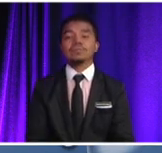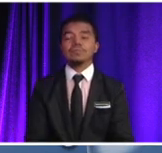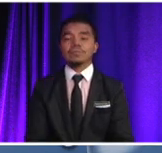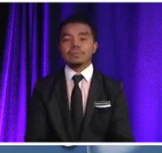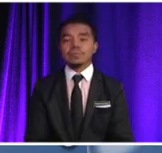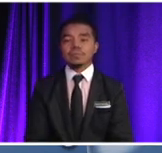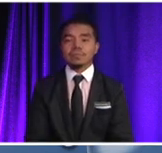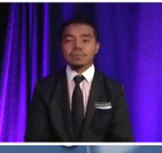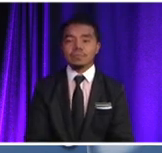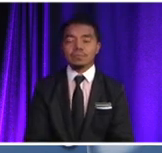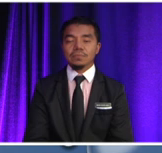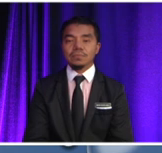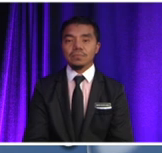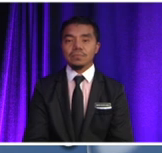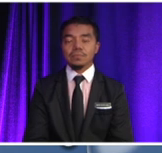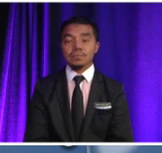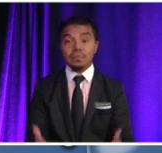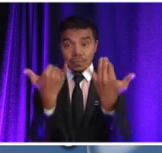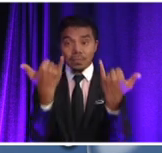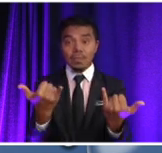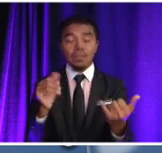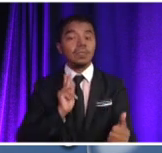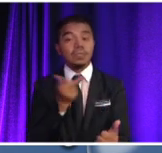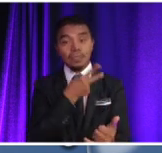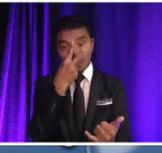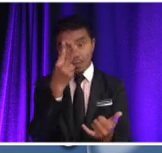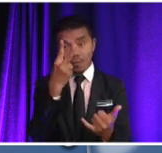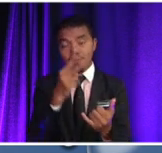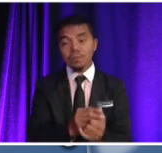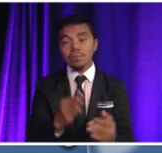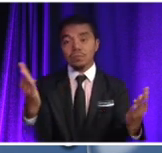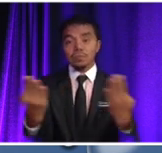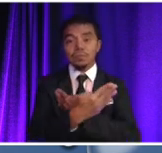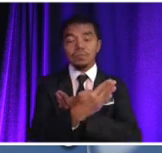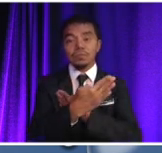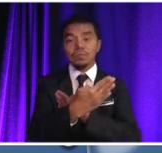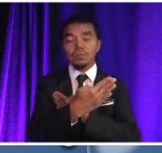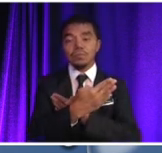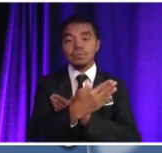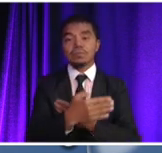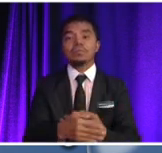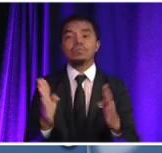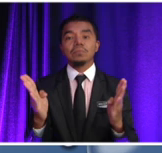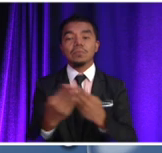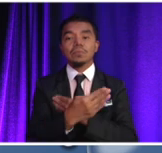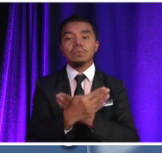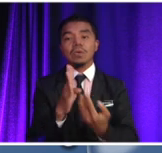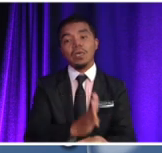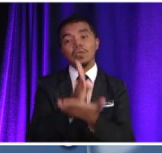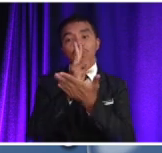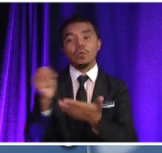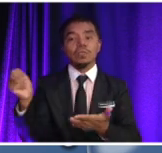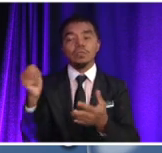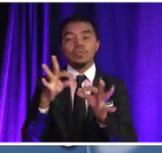seterusnya kita tengok tentang Bentuk bantuan kerajaan kepada Usahawan Ki Bentuk bantuan